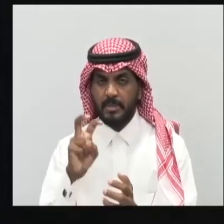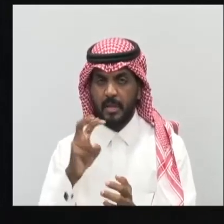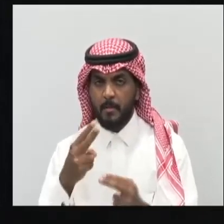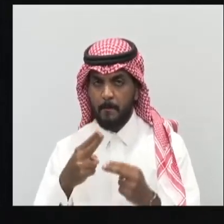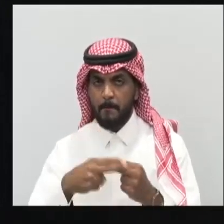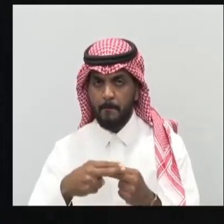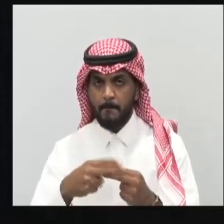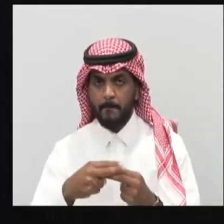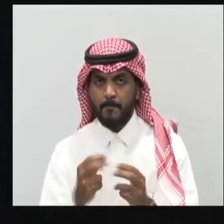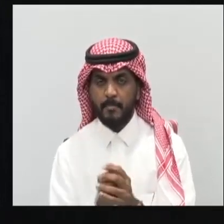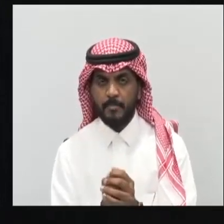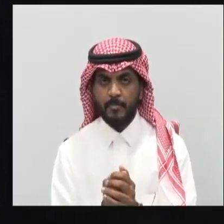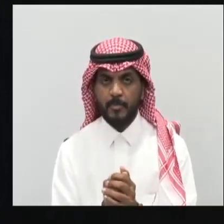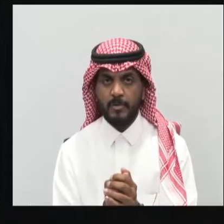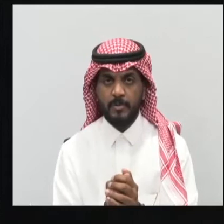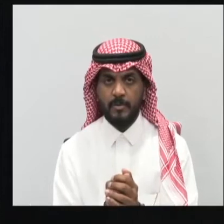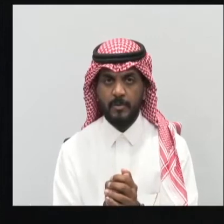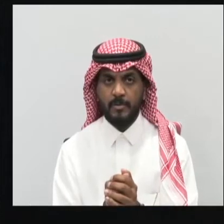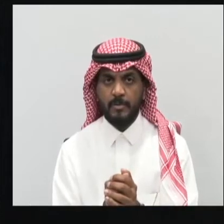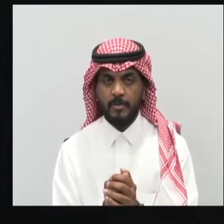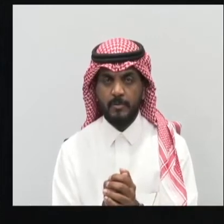كلمات بها تاء مربوطة.